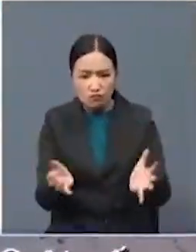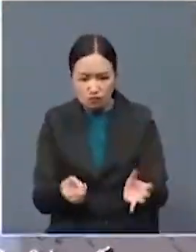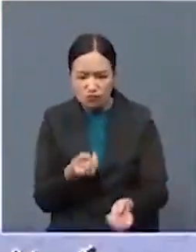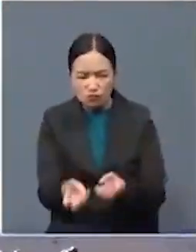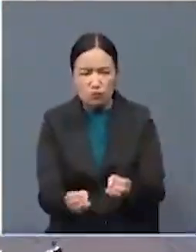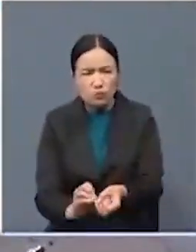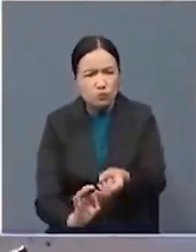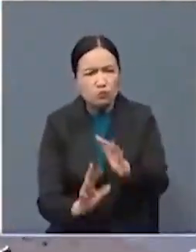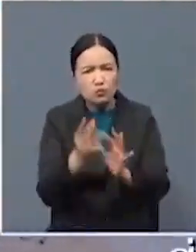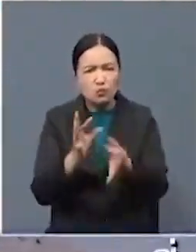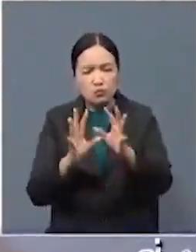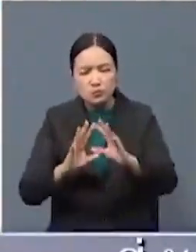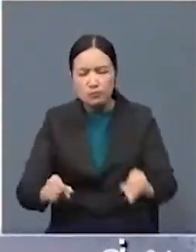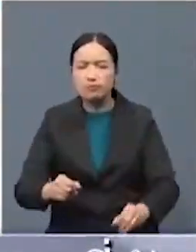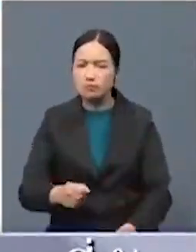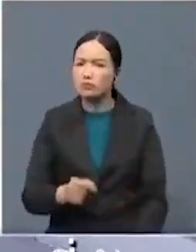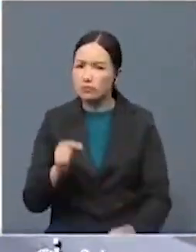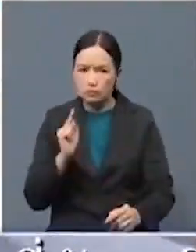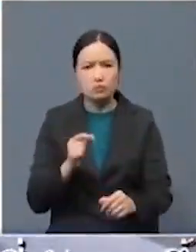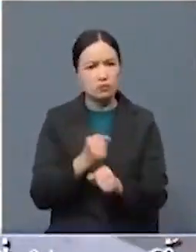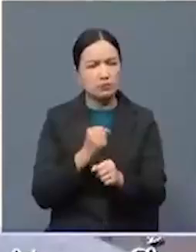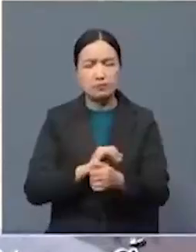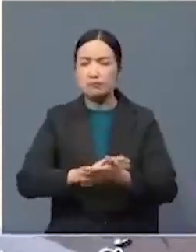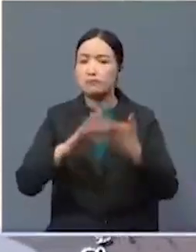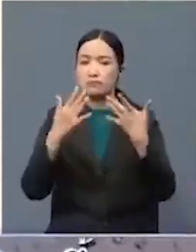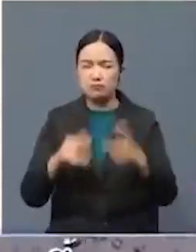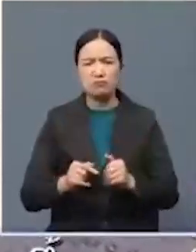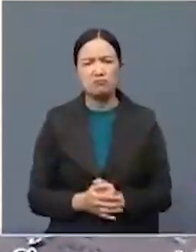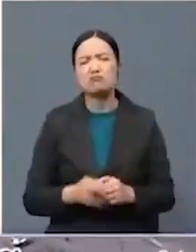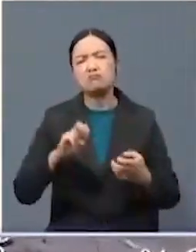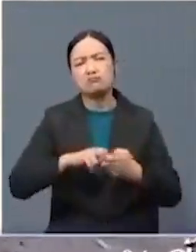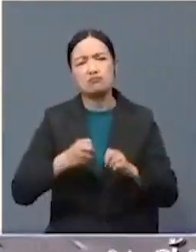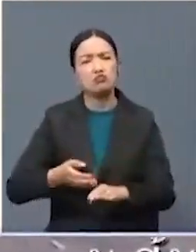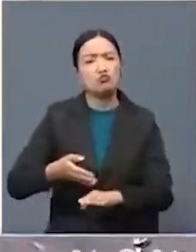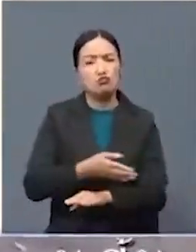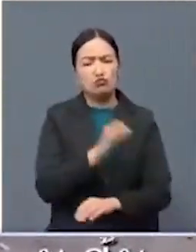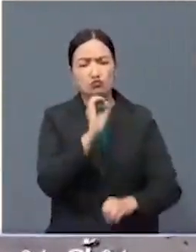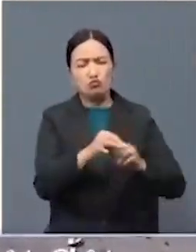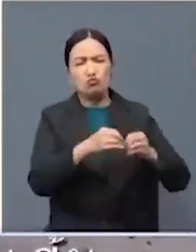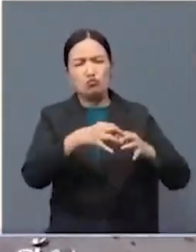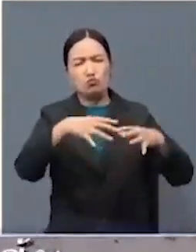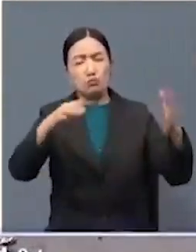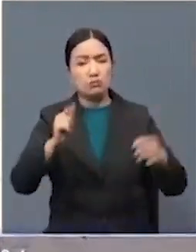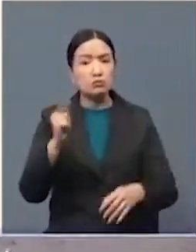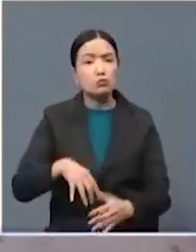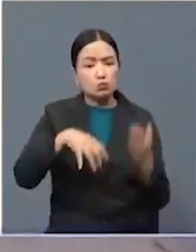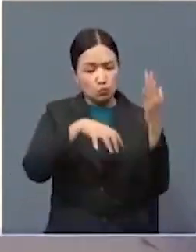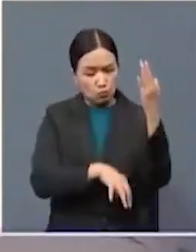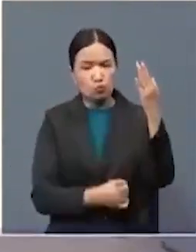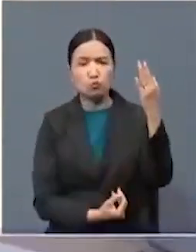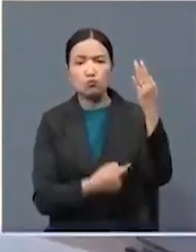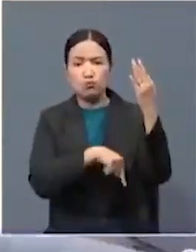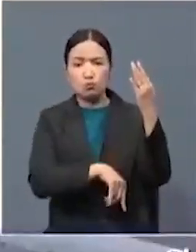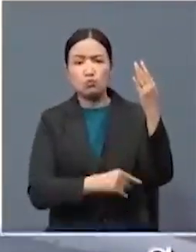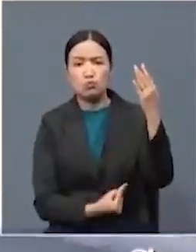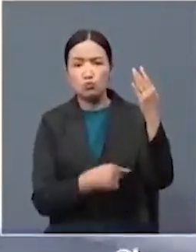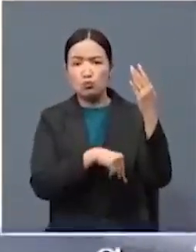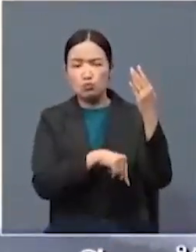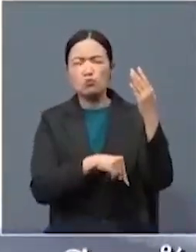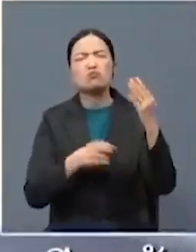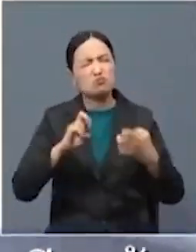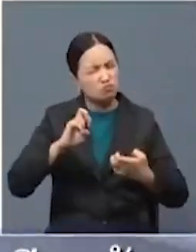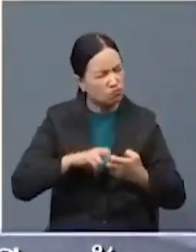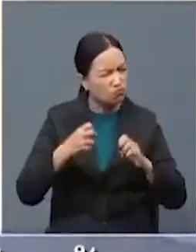ให้เสร็จสิ้นตามสัญญาเพราะว่าเกรงว่าปัญหาขยะล้นเกาะก่อนหน้านี้ท่านเดินทางไปที่สมุยท่านก็บอกว่าปัญหาที่เกาะ